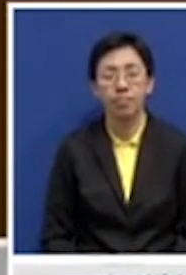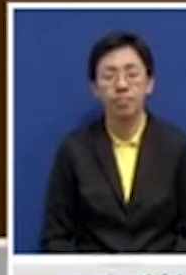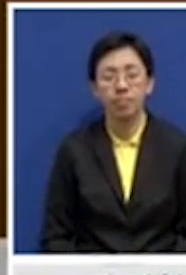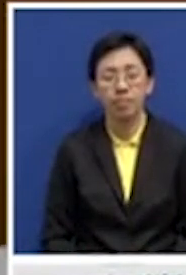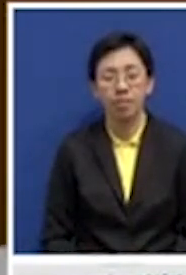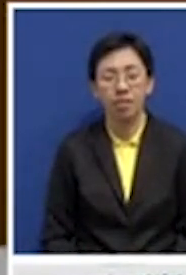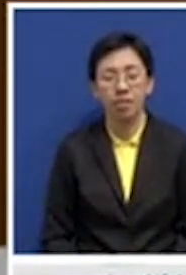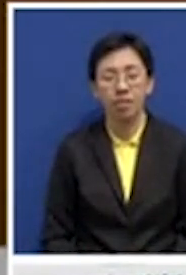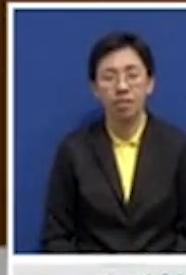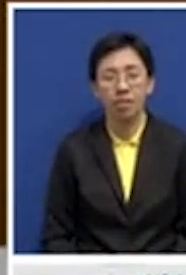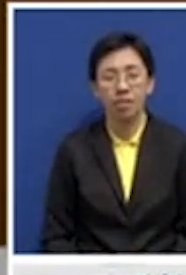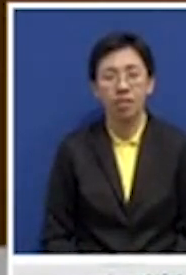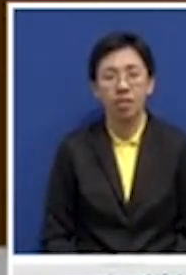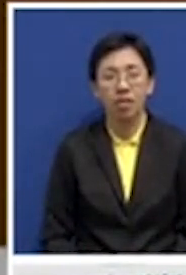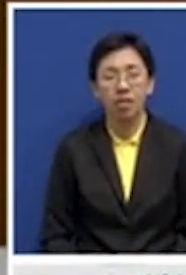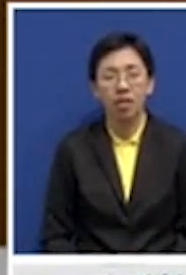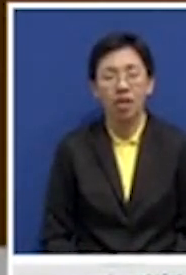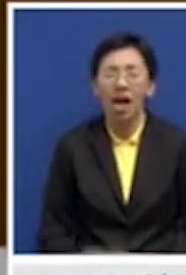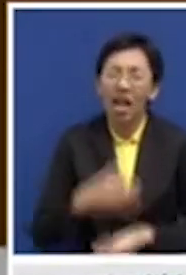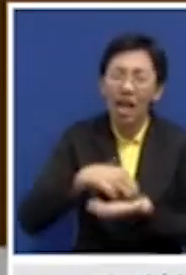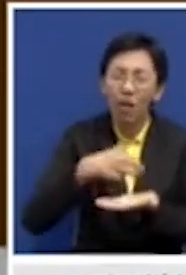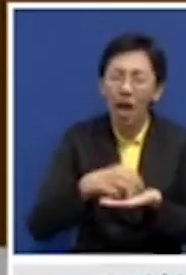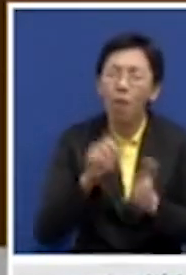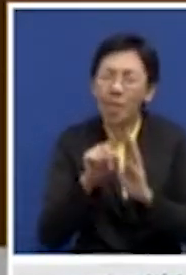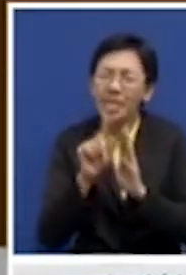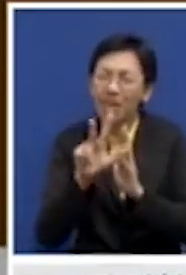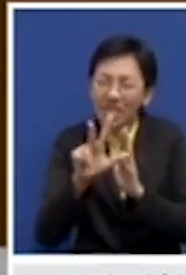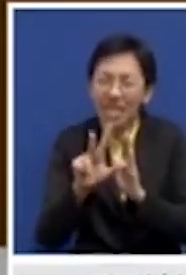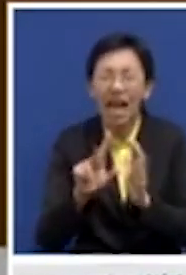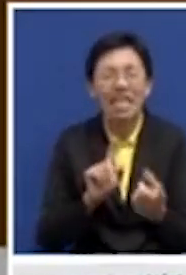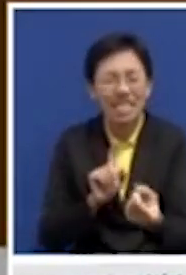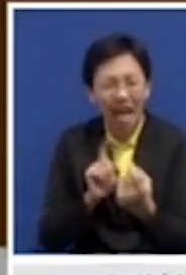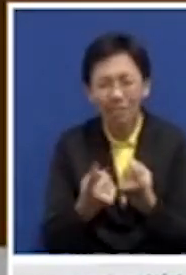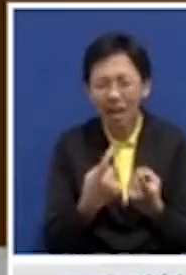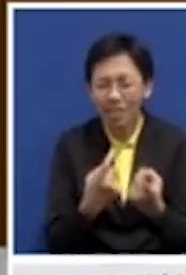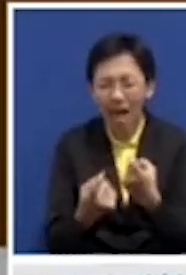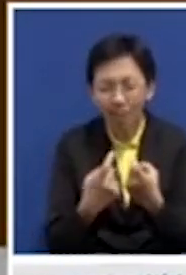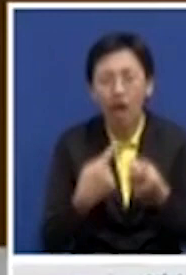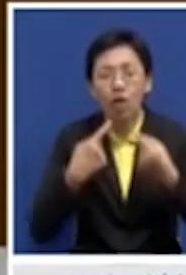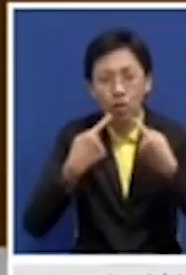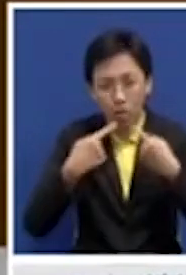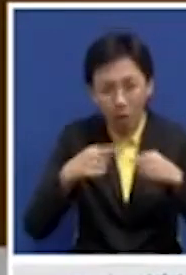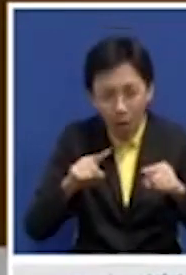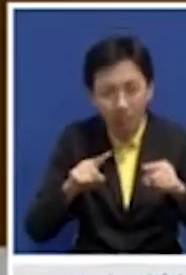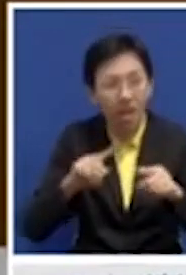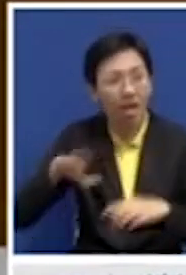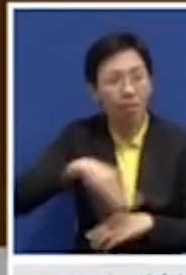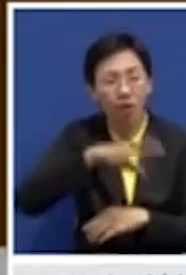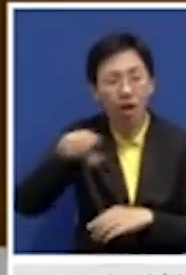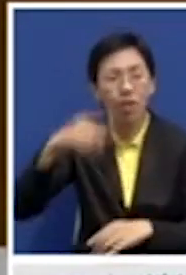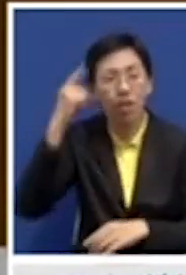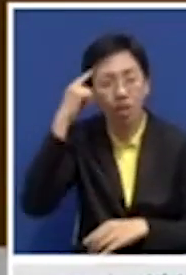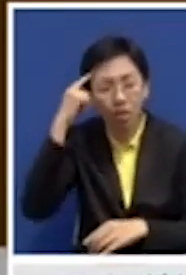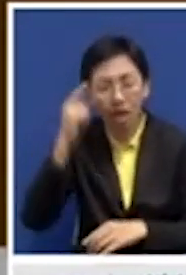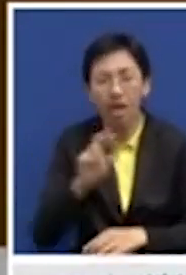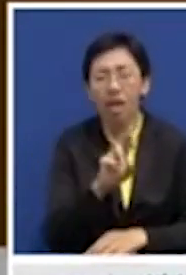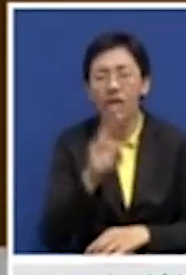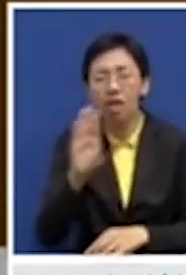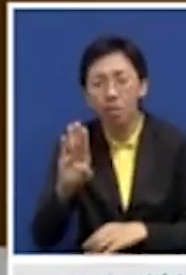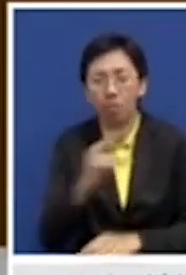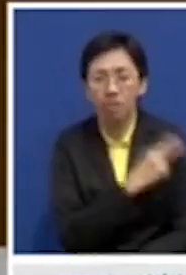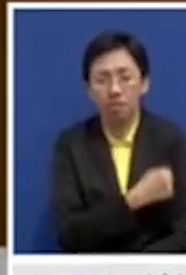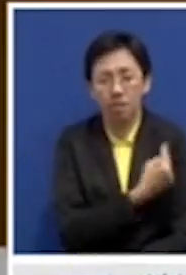วันนี้ขออนุญาตใช้เวลาไม่เกิน3นาทีนะครับตอบคำถามของเพื่อนสมาชิกรัฐสภาที่เกี่ยวกับเรื่องระบบการสา